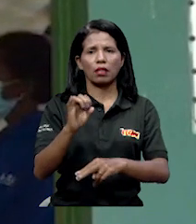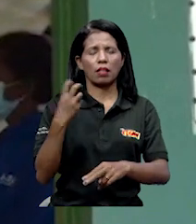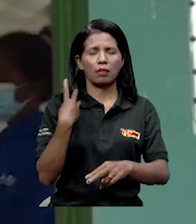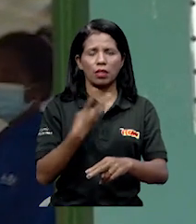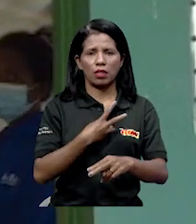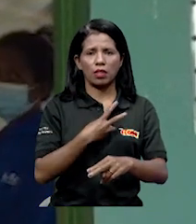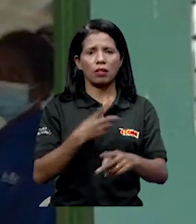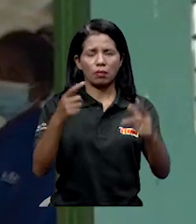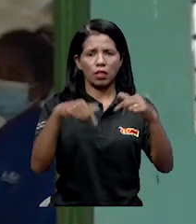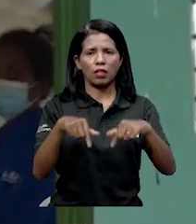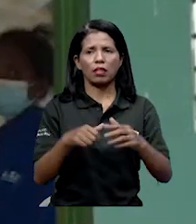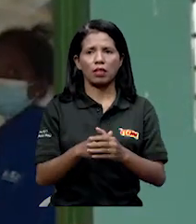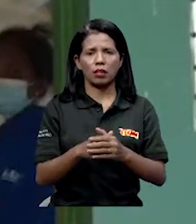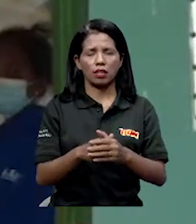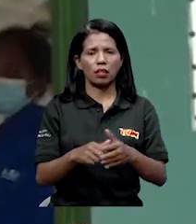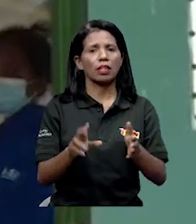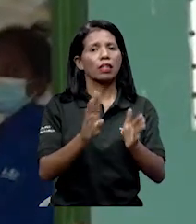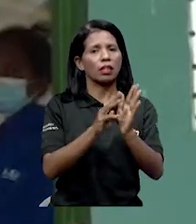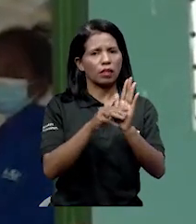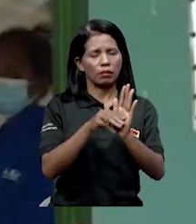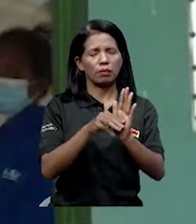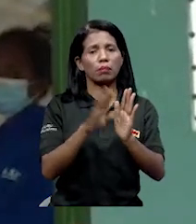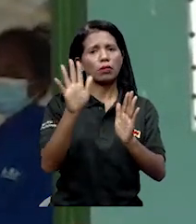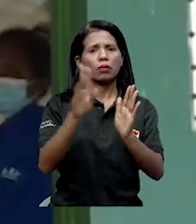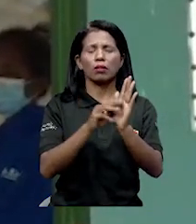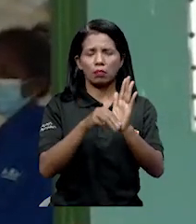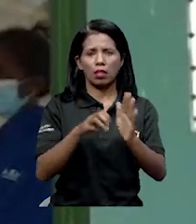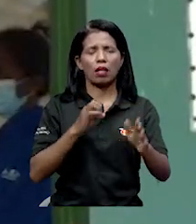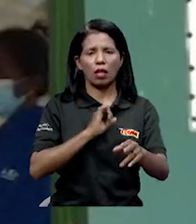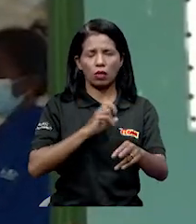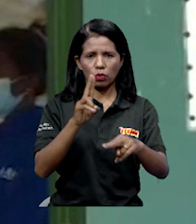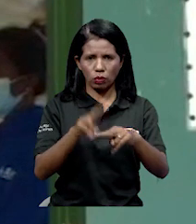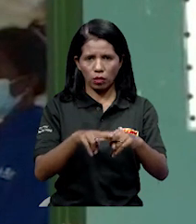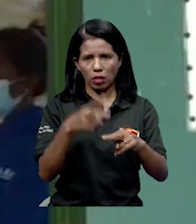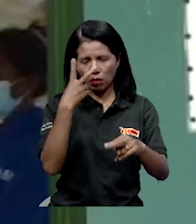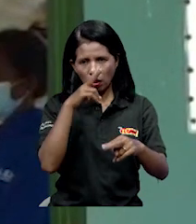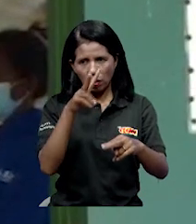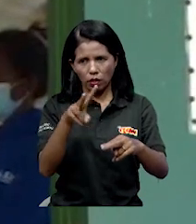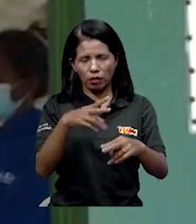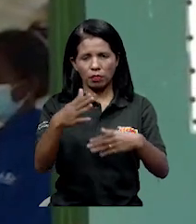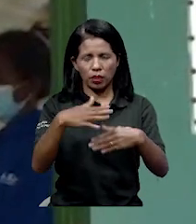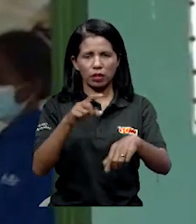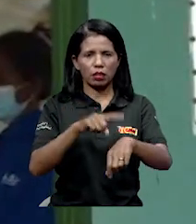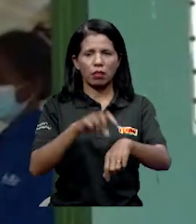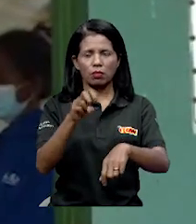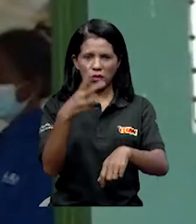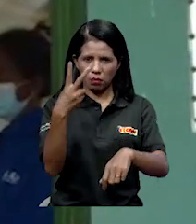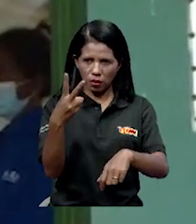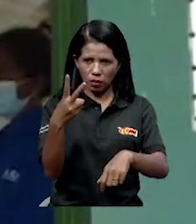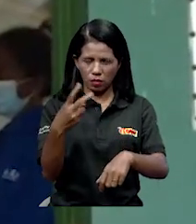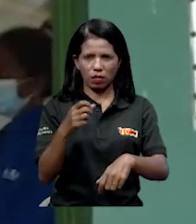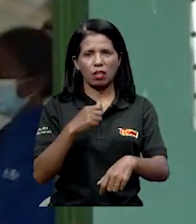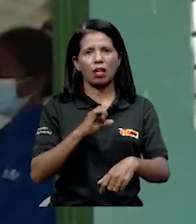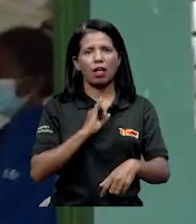to 5 menit ide to to me tur tung hamus tur tung hareba bisika tu 2 horas ya una lara